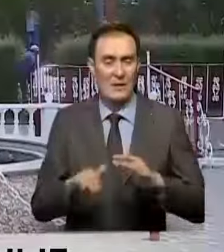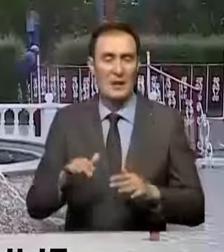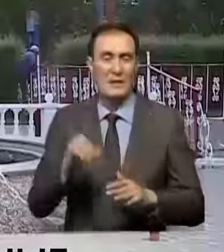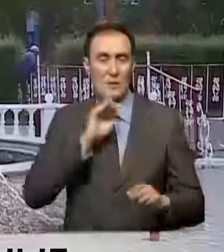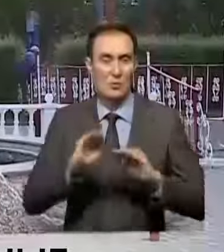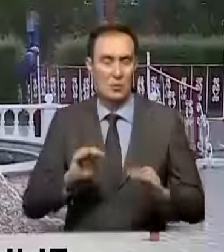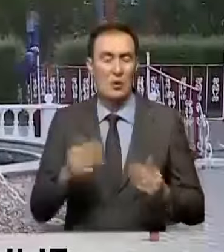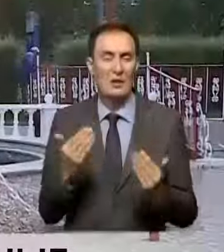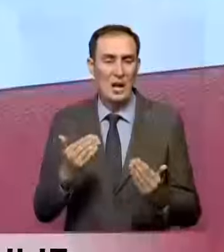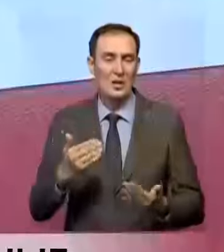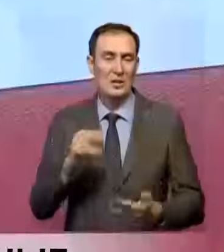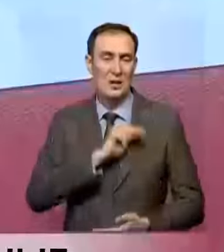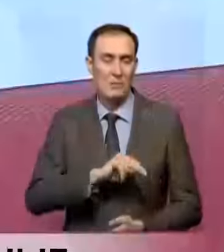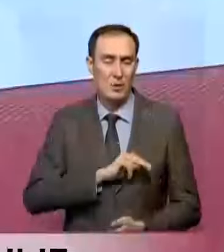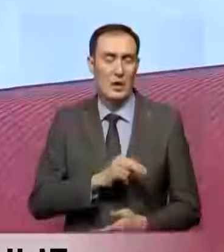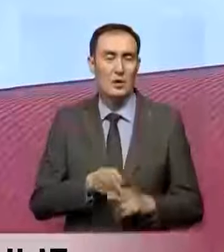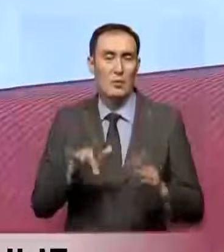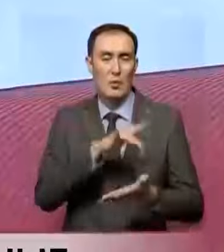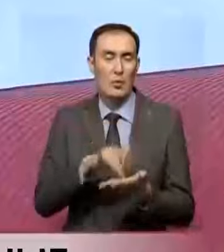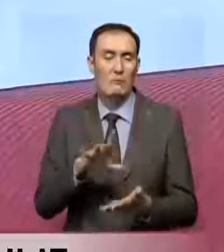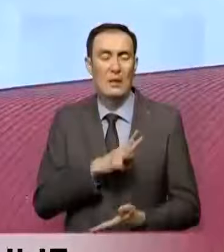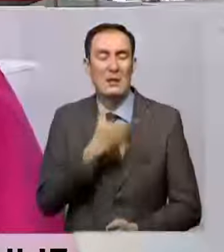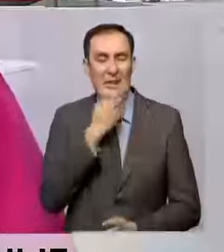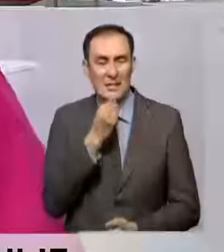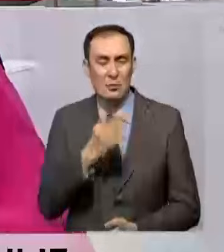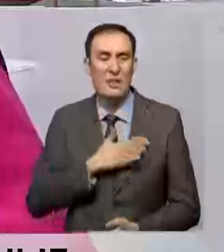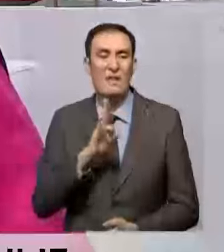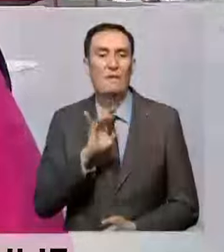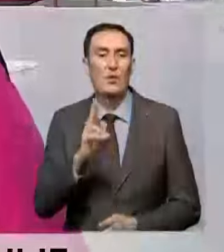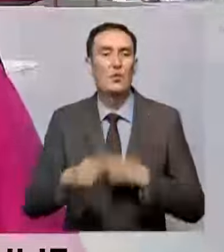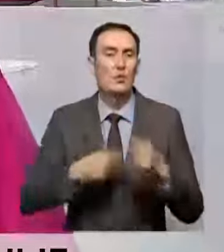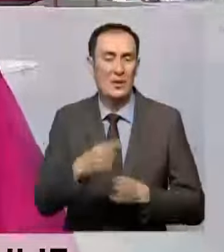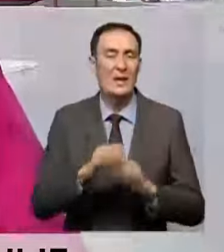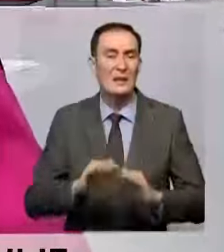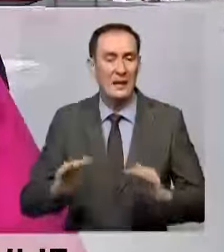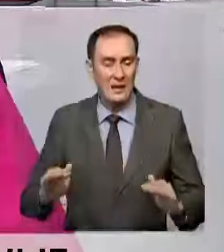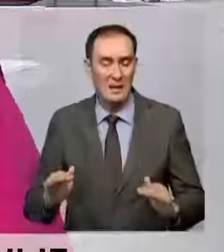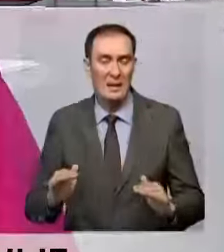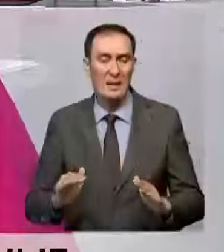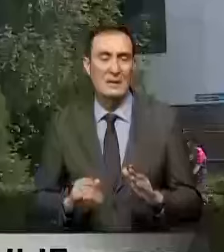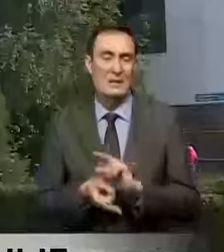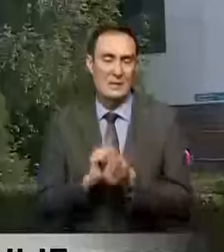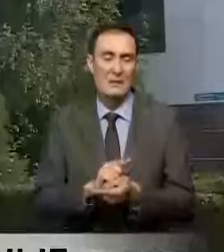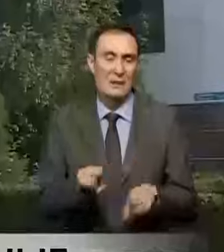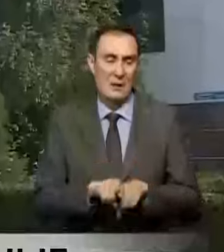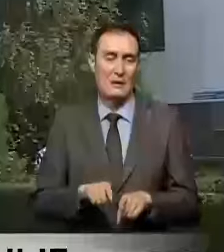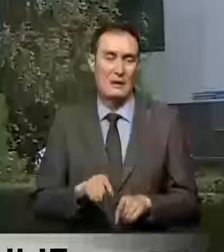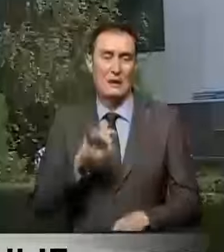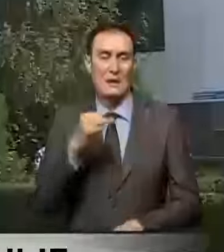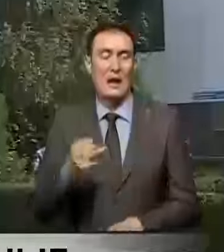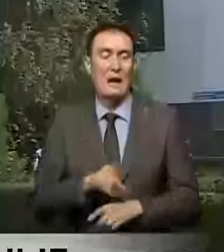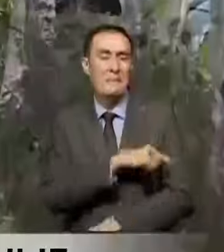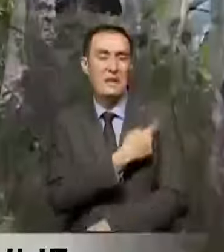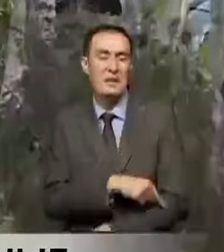инфраструктуру. Вот наша задача сделать этот город красивым, чтобы наши внуки, дети сделали его райским. А медики этой